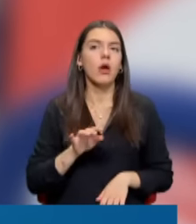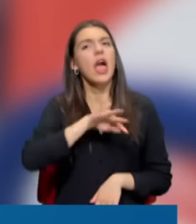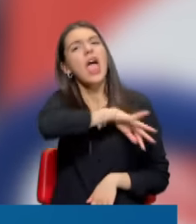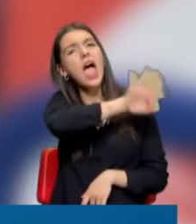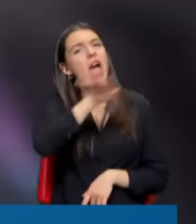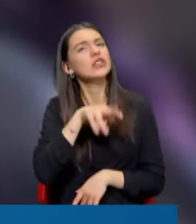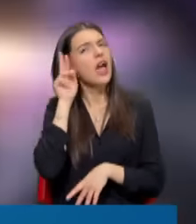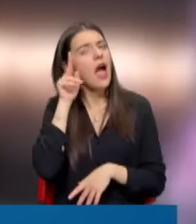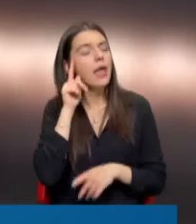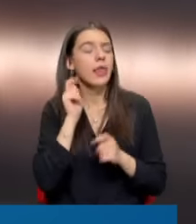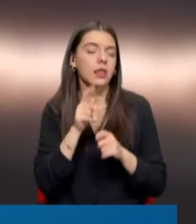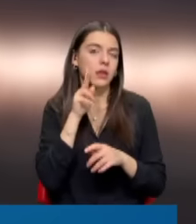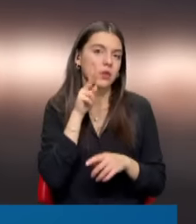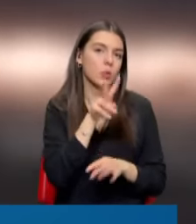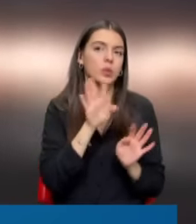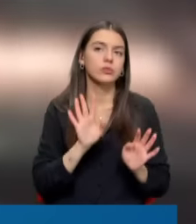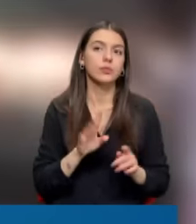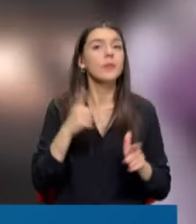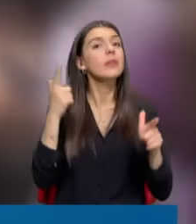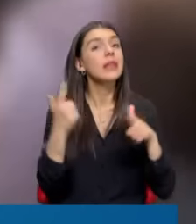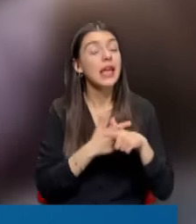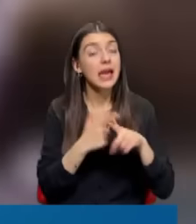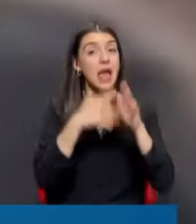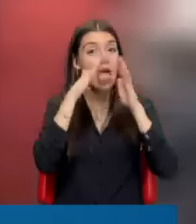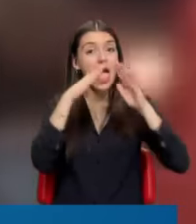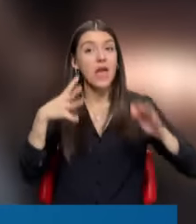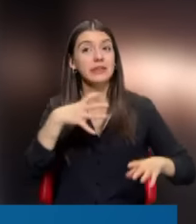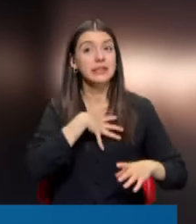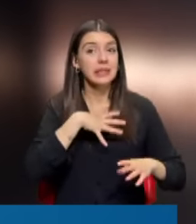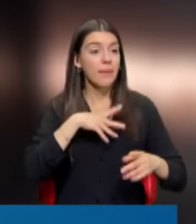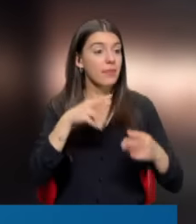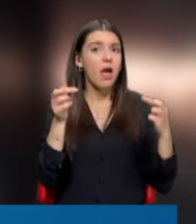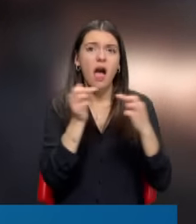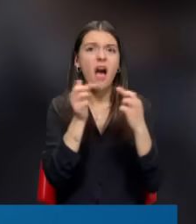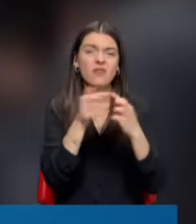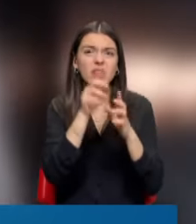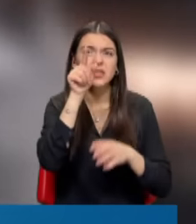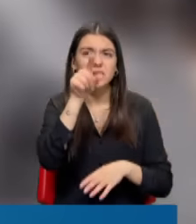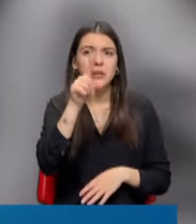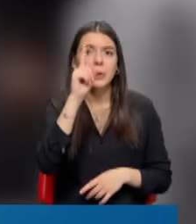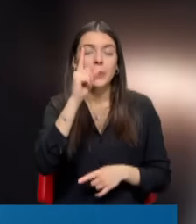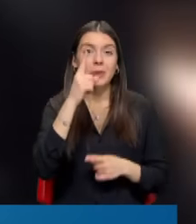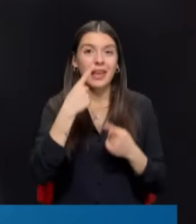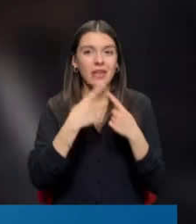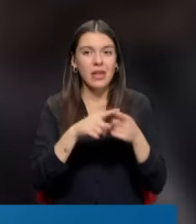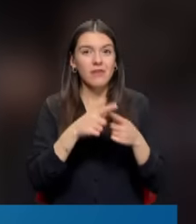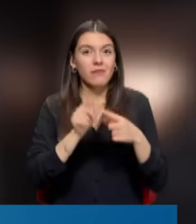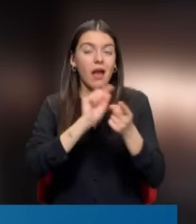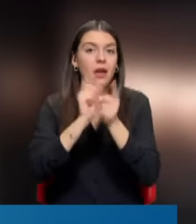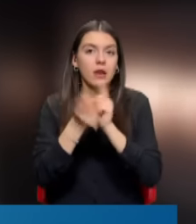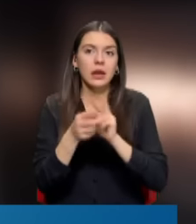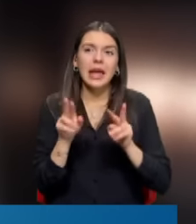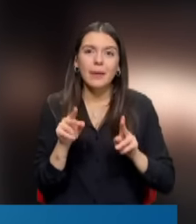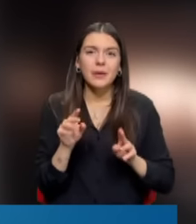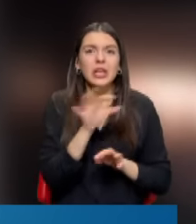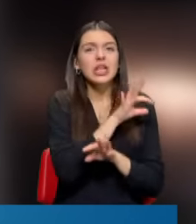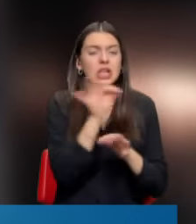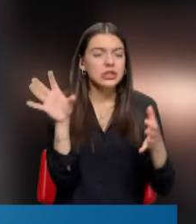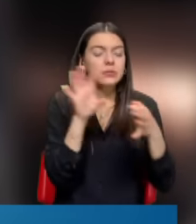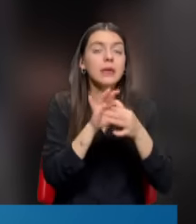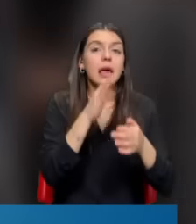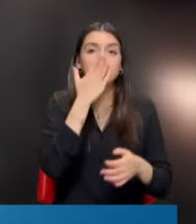ayan beyan ortada. Kiracı ile ev sahibinin birbirine düşmesinin bir farklı versiyonu. Hiç alakası yok